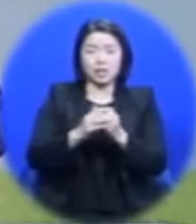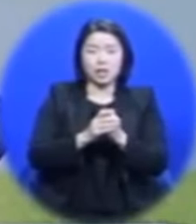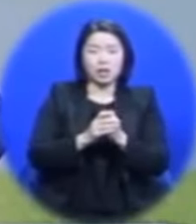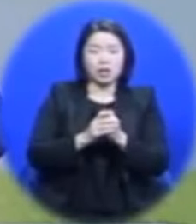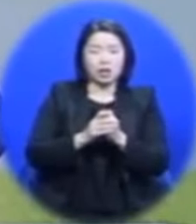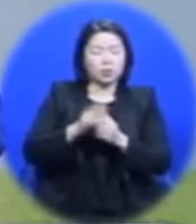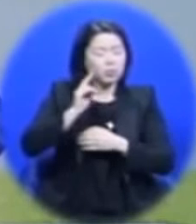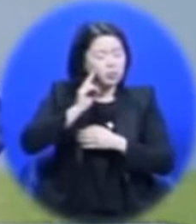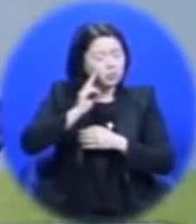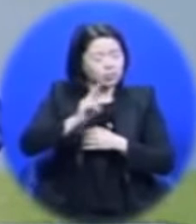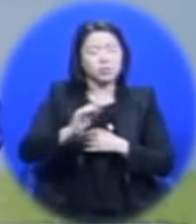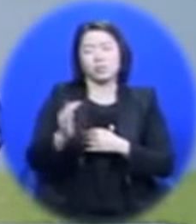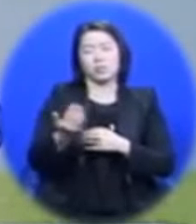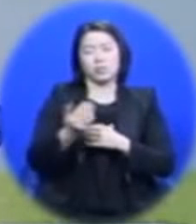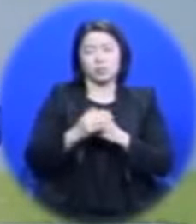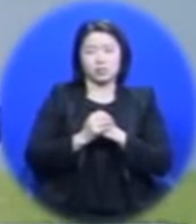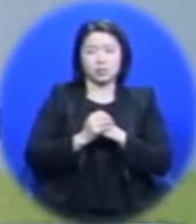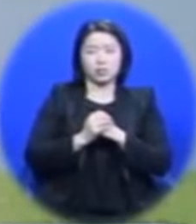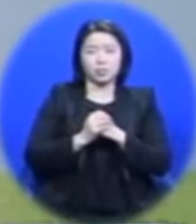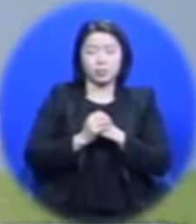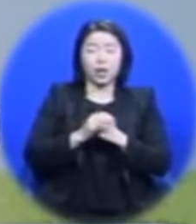꽤 심각해졌습니다.